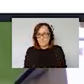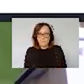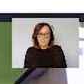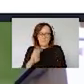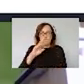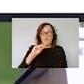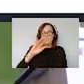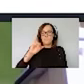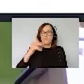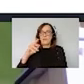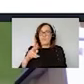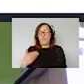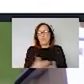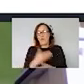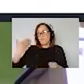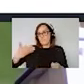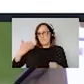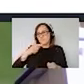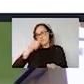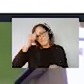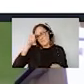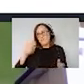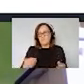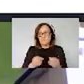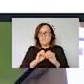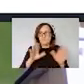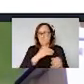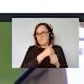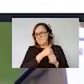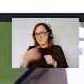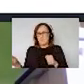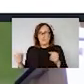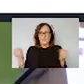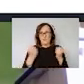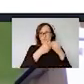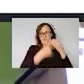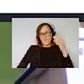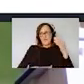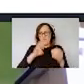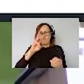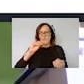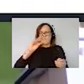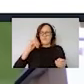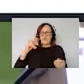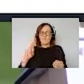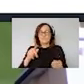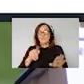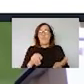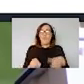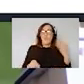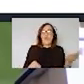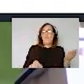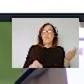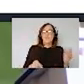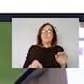webinar, wskakuje nowa prezentacja, która nazywa się webinar i będzie ich milion tych prezentacji o znaku webinar. Po lewej stronie macie Państwo slajdy.